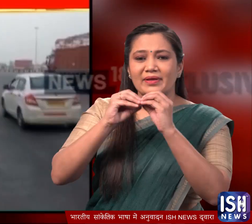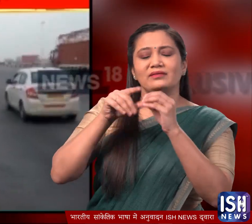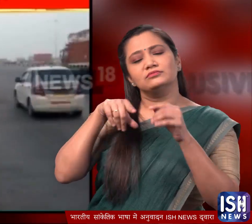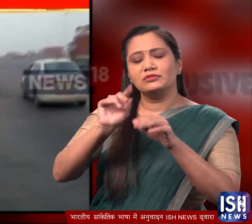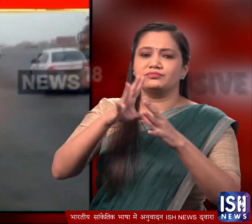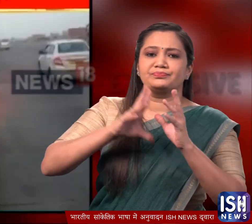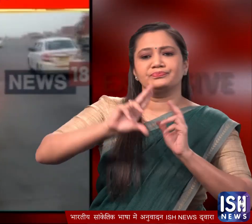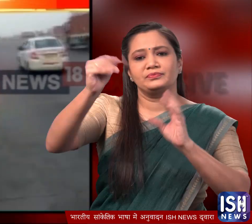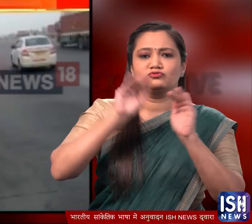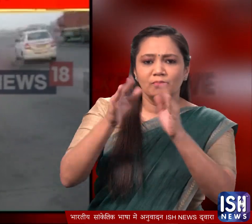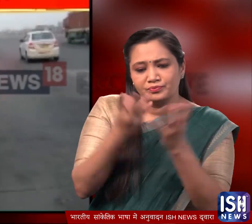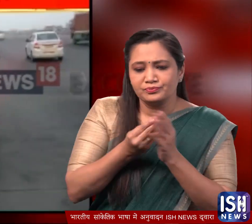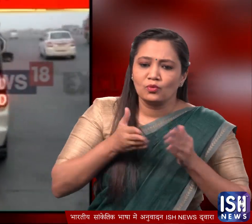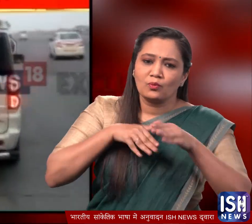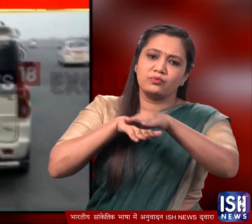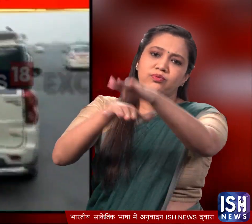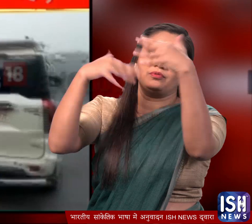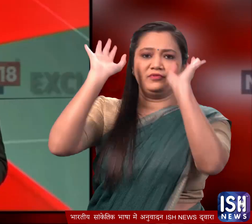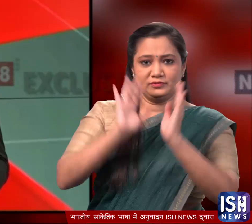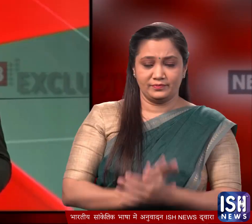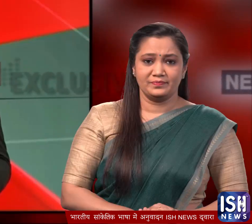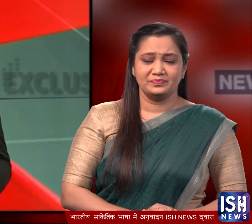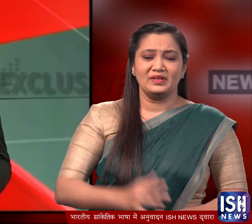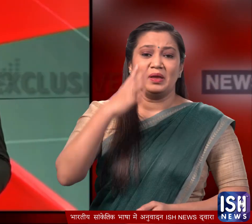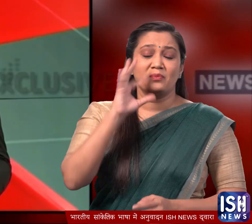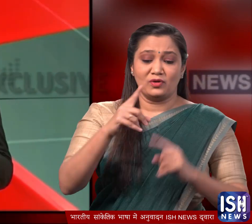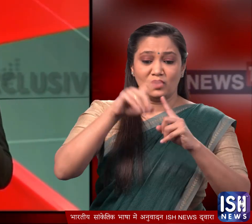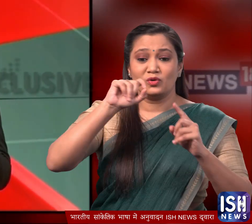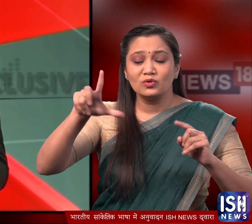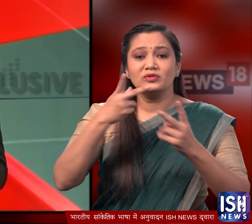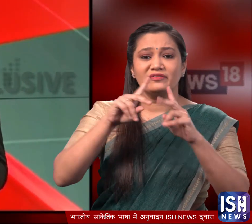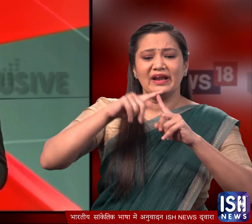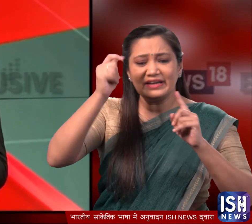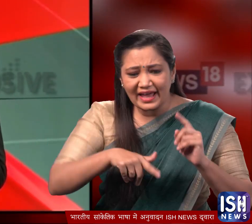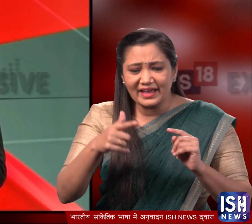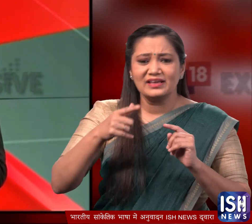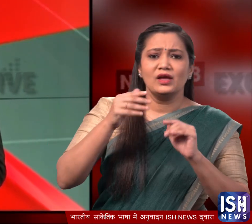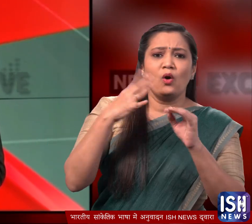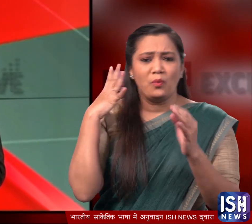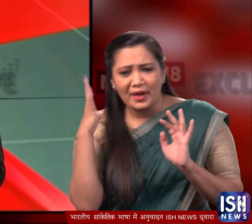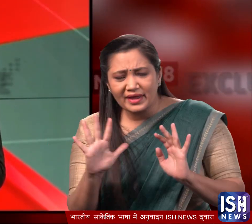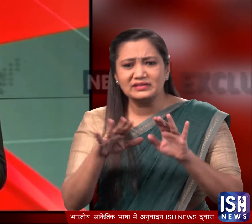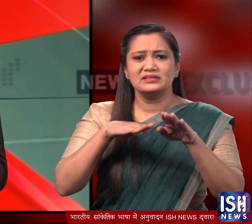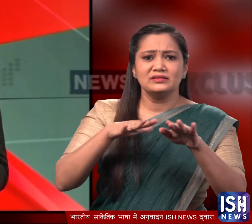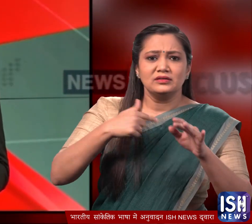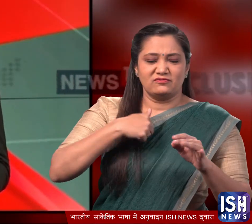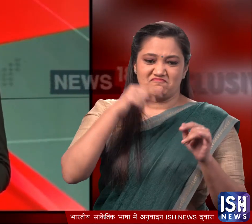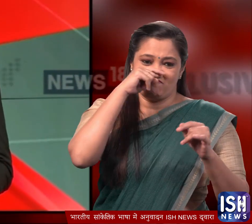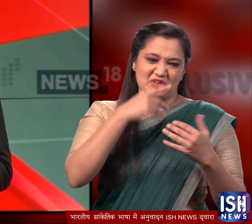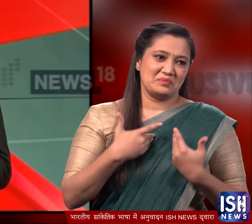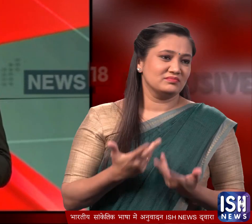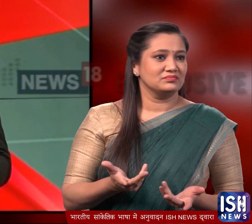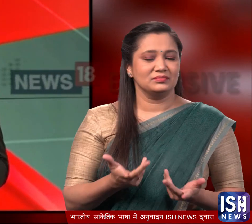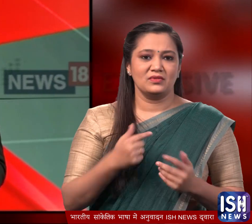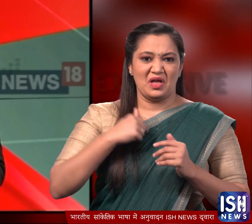हनुमान बेनीवाल अपने समर्थकों के साथ वहां से चले गए। सौभाग्य की एक बात यह कि टोल प्लाजा पर टैक्स देना या थोड़ी देर रुकना